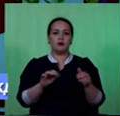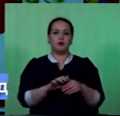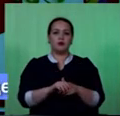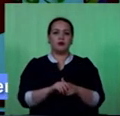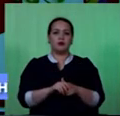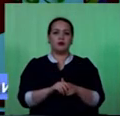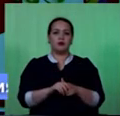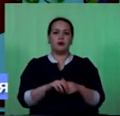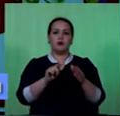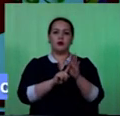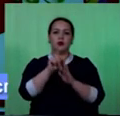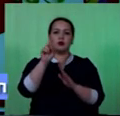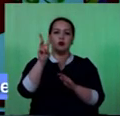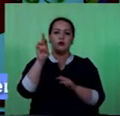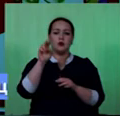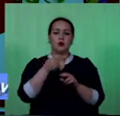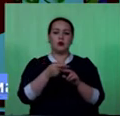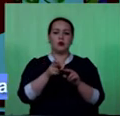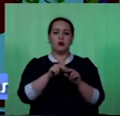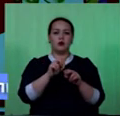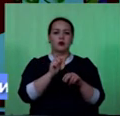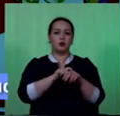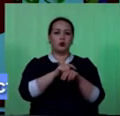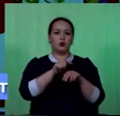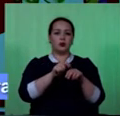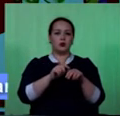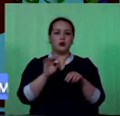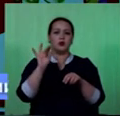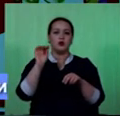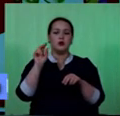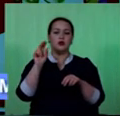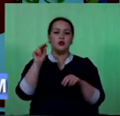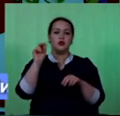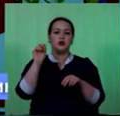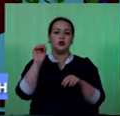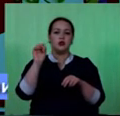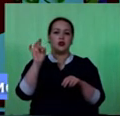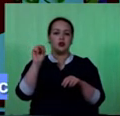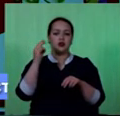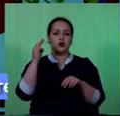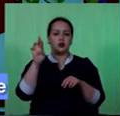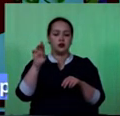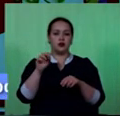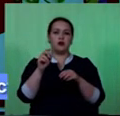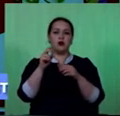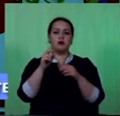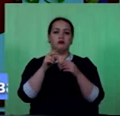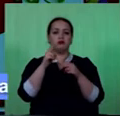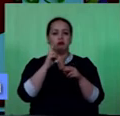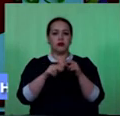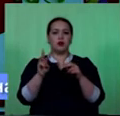начала мая это клубника и парниковая черешня конец мая клубника